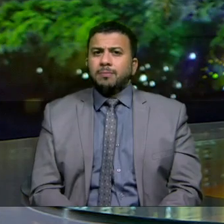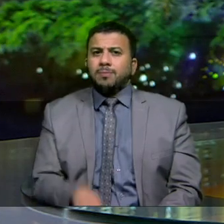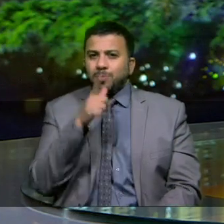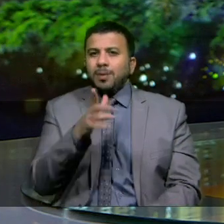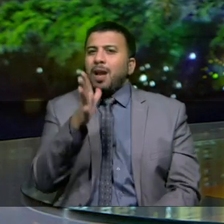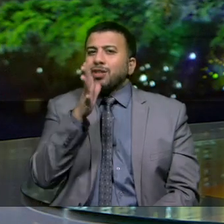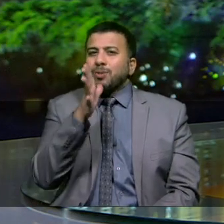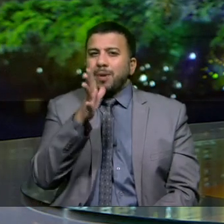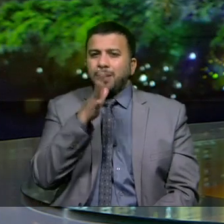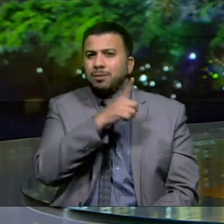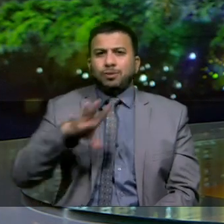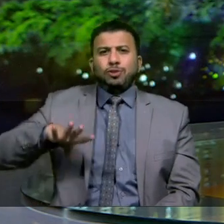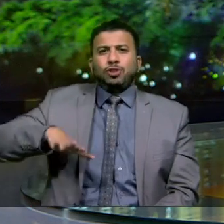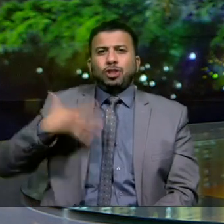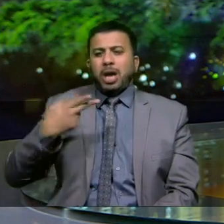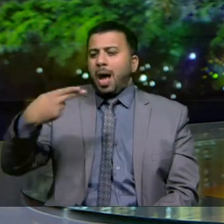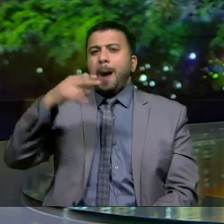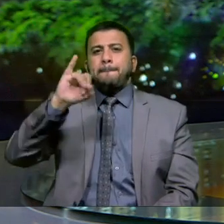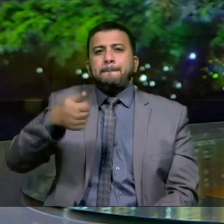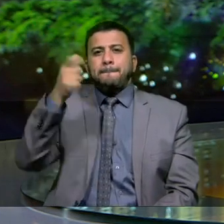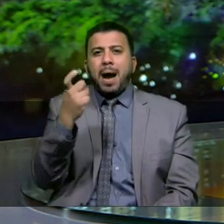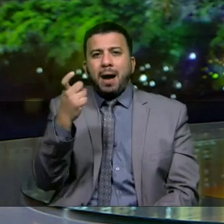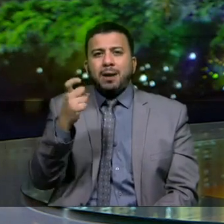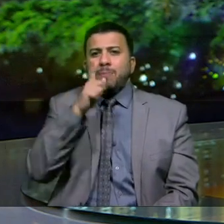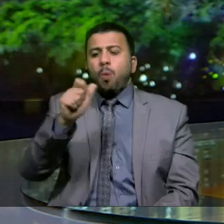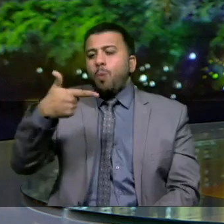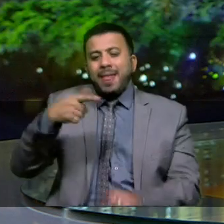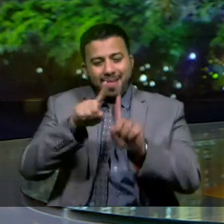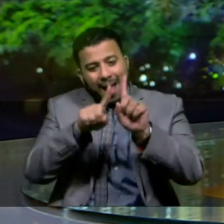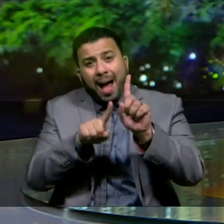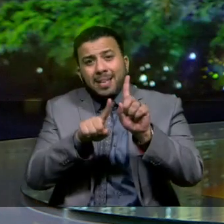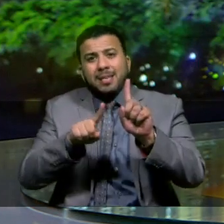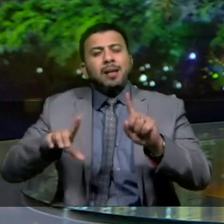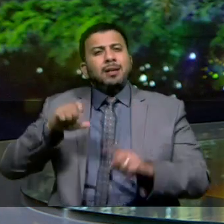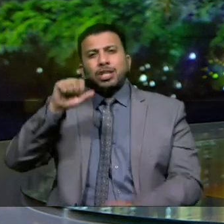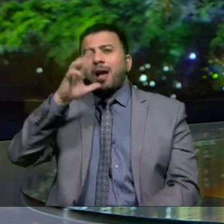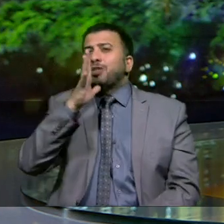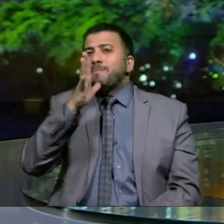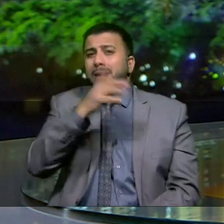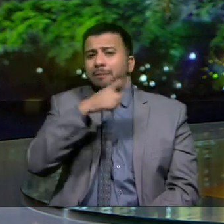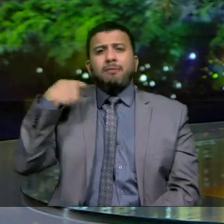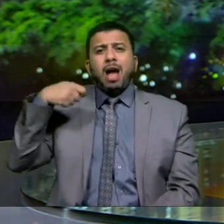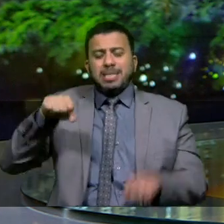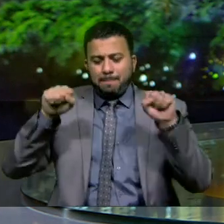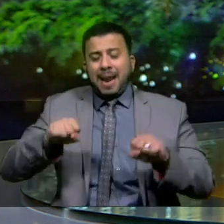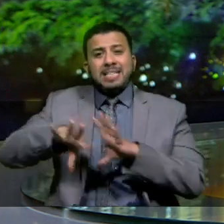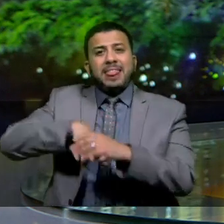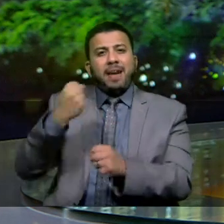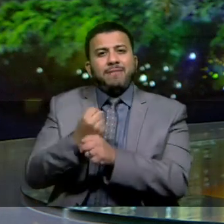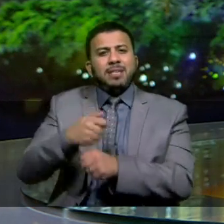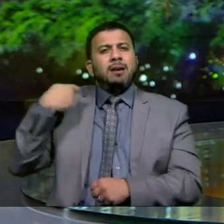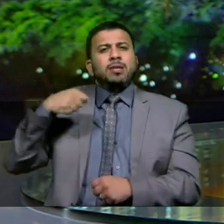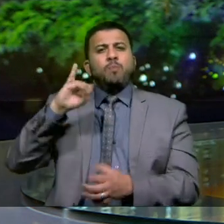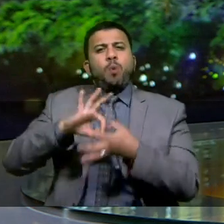وفي عجمان حيث ترأس سمو الشيخ عمار بن حميد النعيمي ولي عهد الإمارة رئيس المجلس التنفيذي رئيس